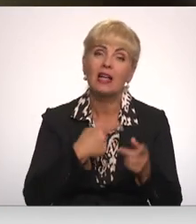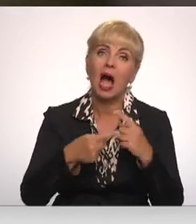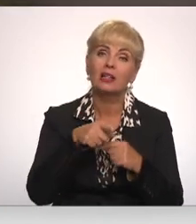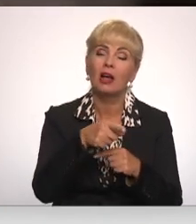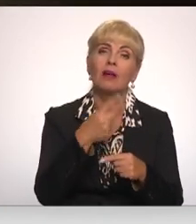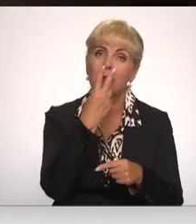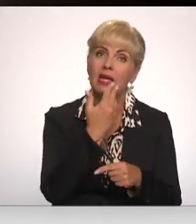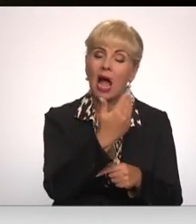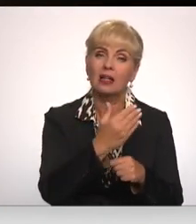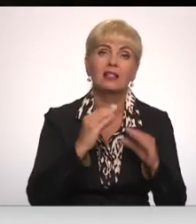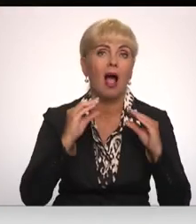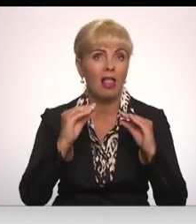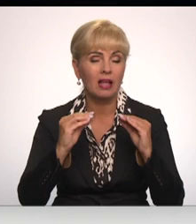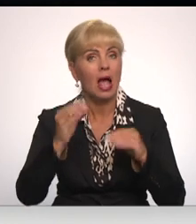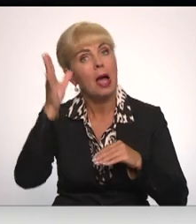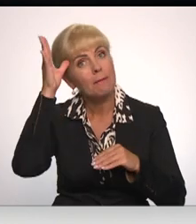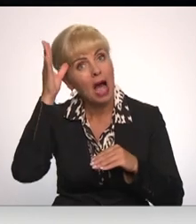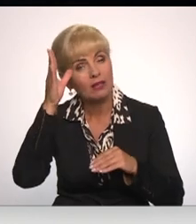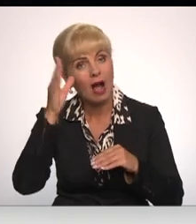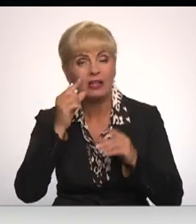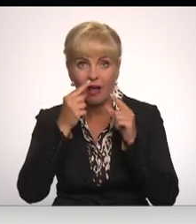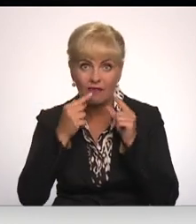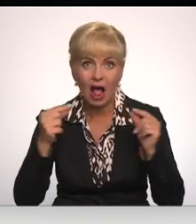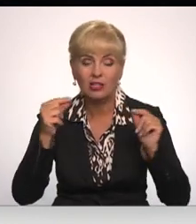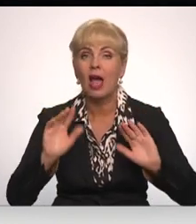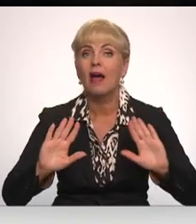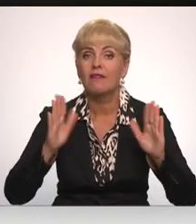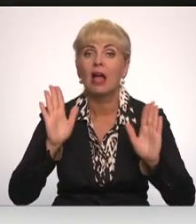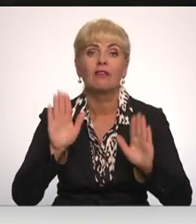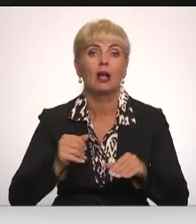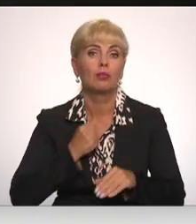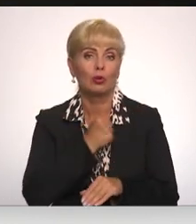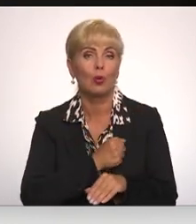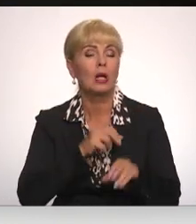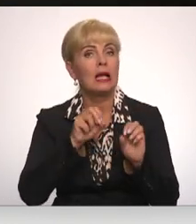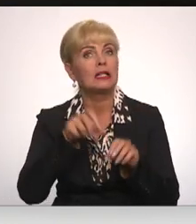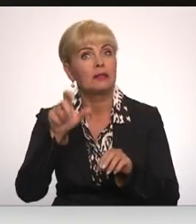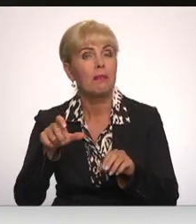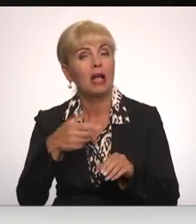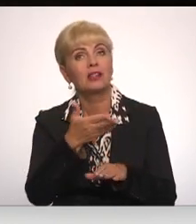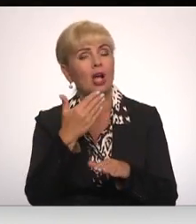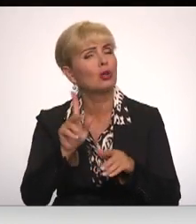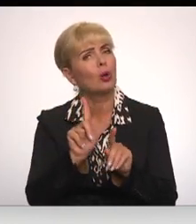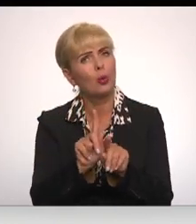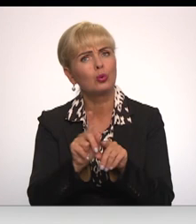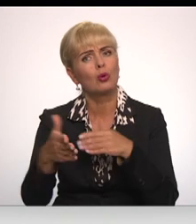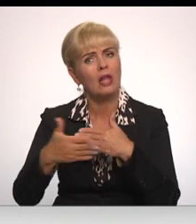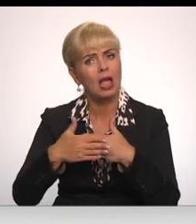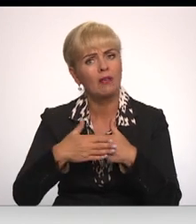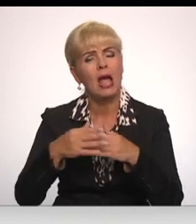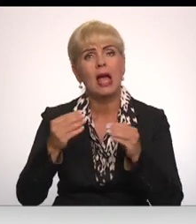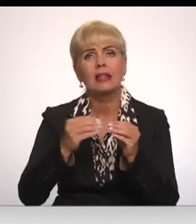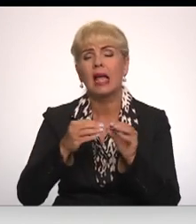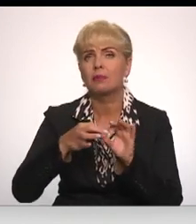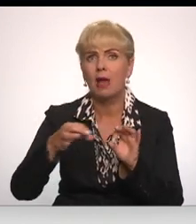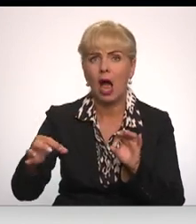pie ledājiem. Pārvaldē uzsver, ka Valzirgs ir ļoti veikls un var būt agresīvs. Speciālists aicina dzīvniekam netuvoties tuvāk par 10 metriem